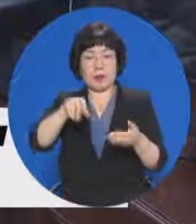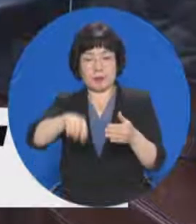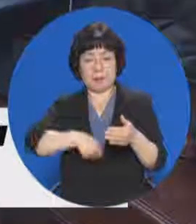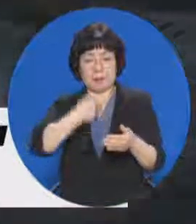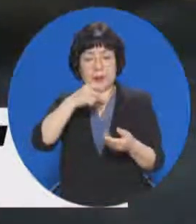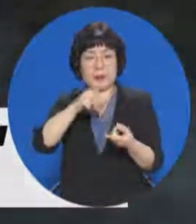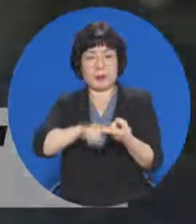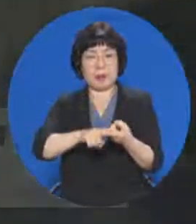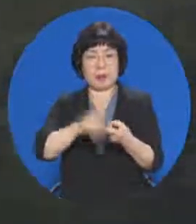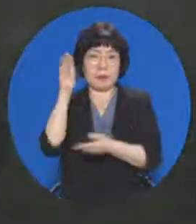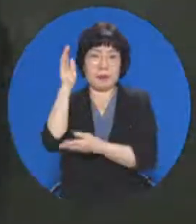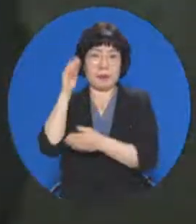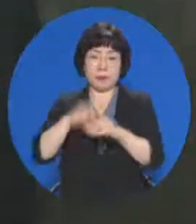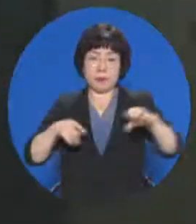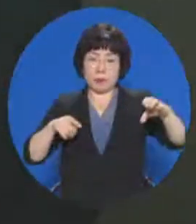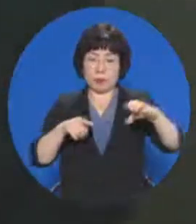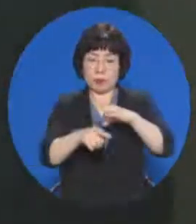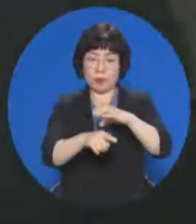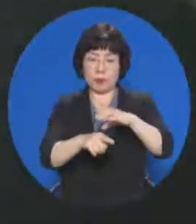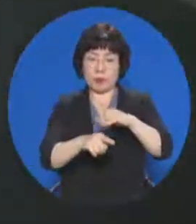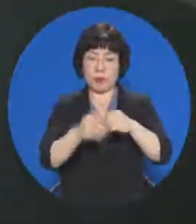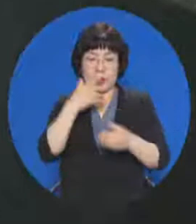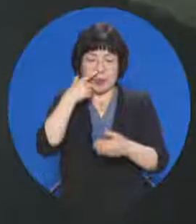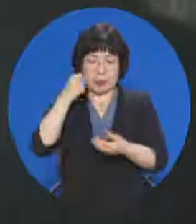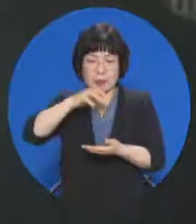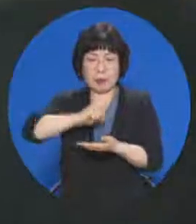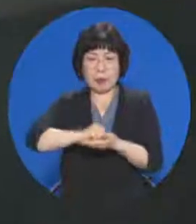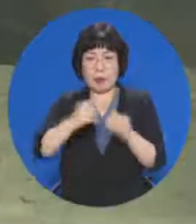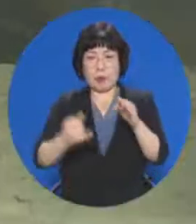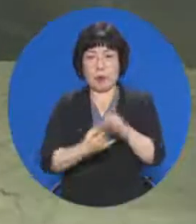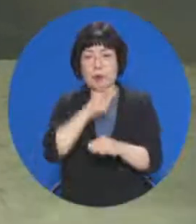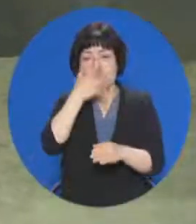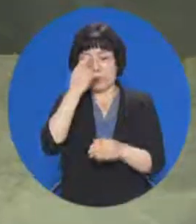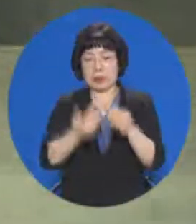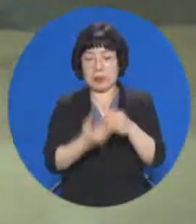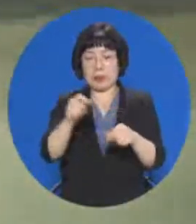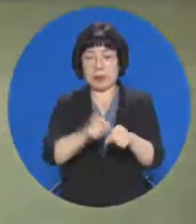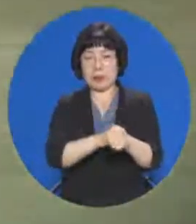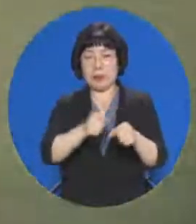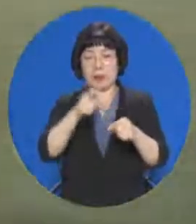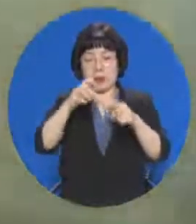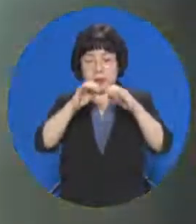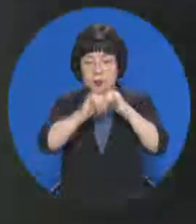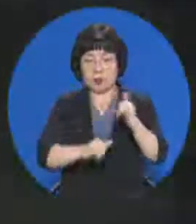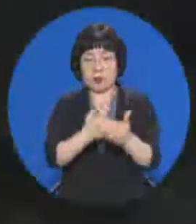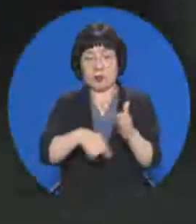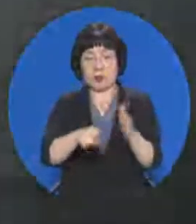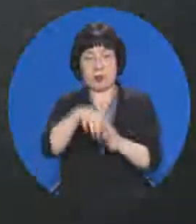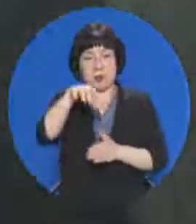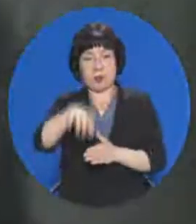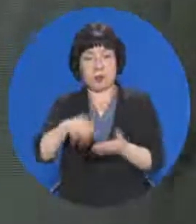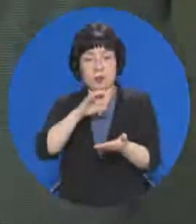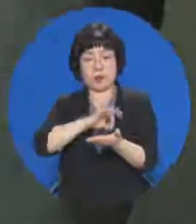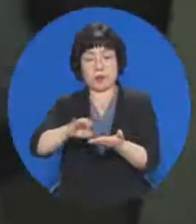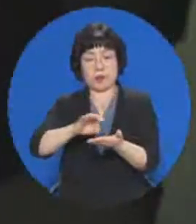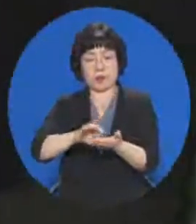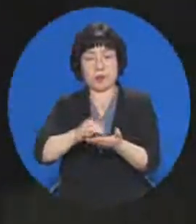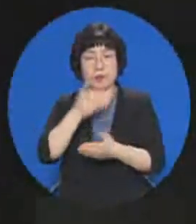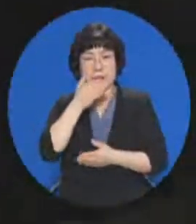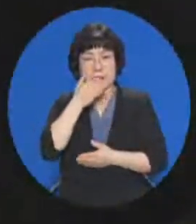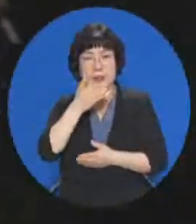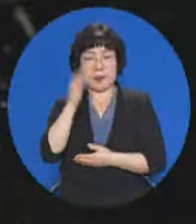언급하면서 벙커를 일제강점기 유적 외에도 여순 사건 등 지역의 역사를 기리는 공간으로도 활용